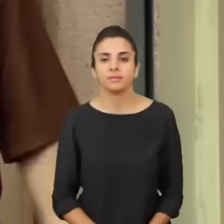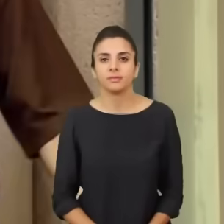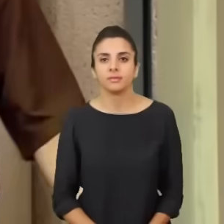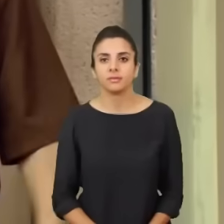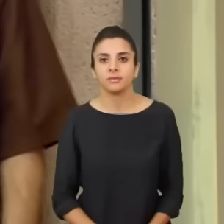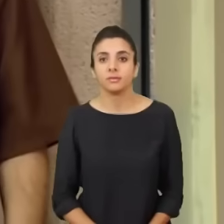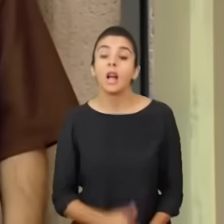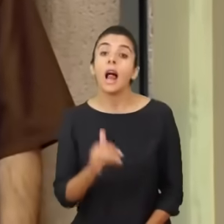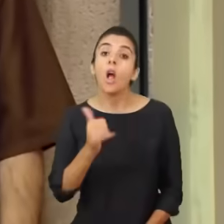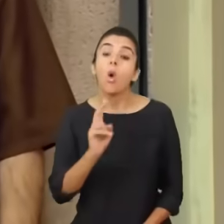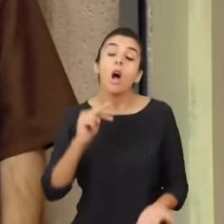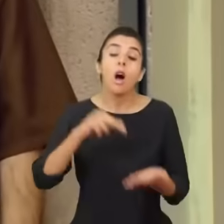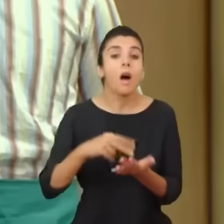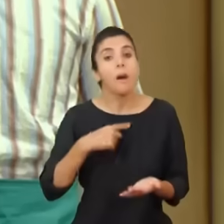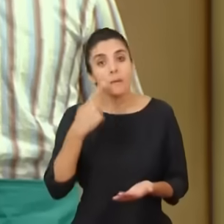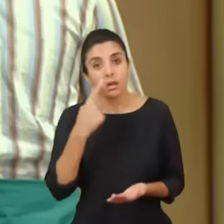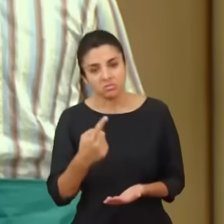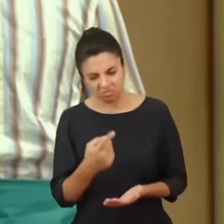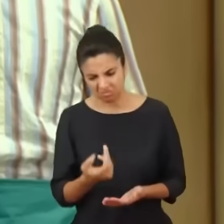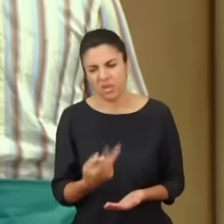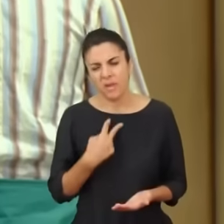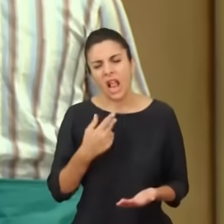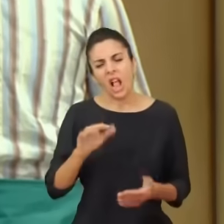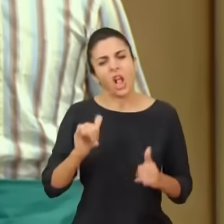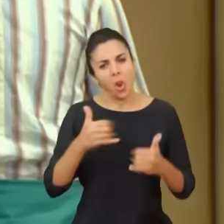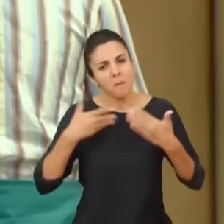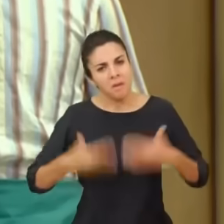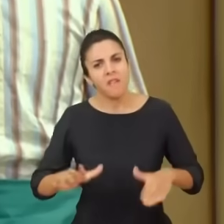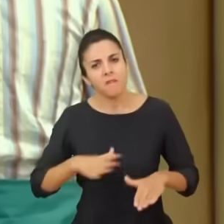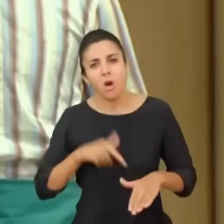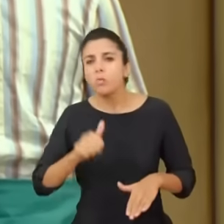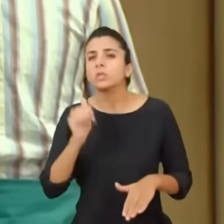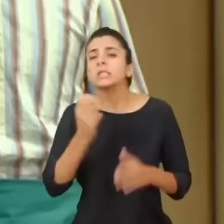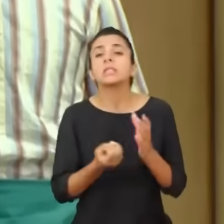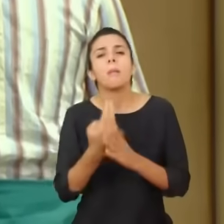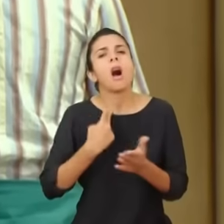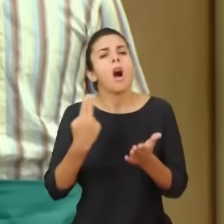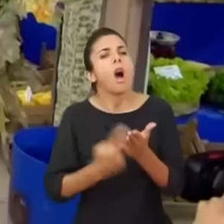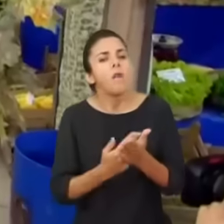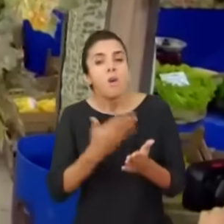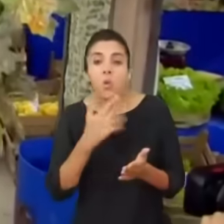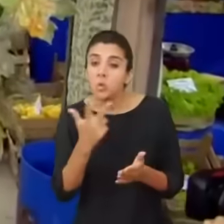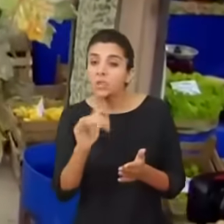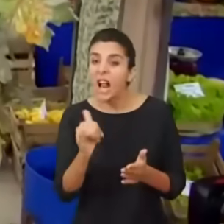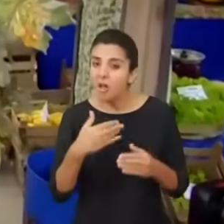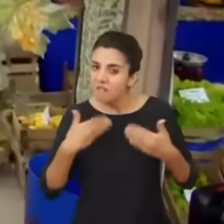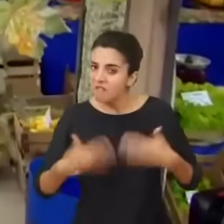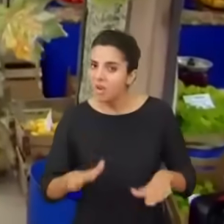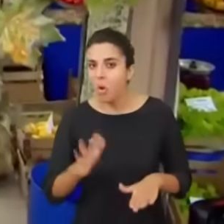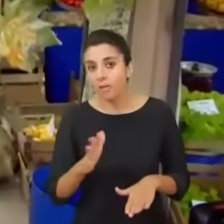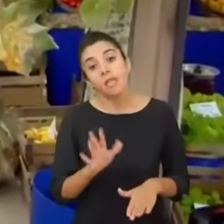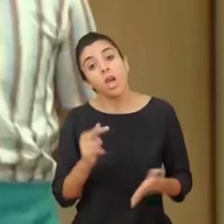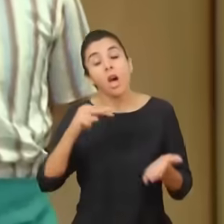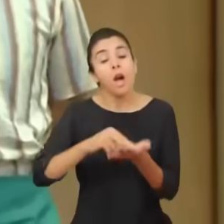Sinan, çık bakalım kilo vermiş misin görelim kardeşim. Kesin kilo verdim. Bugün kahvaltı etmedik. En az 3 kilo vermişimdir. Tamam, çık bakalım.